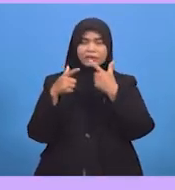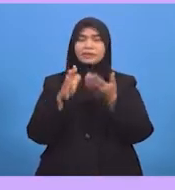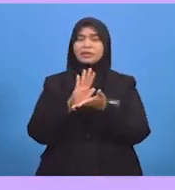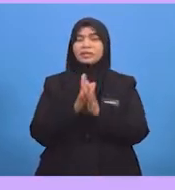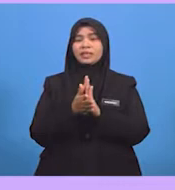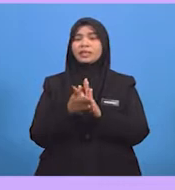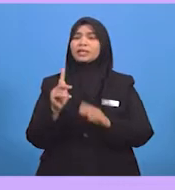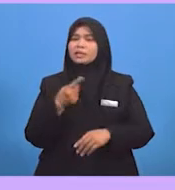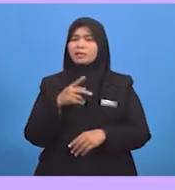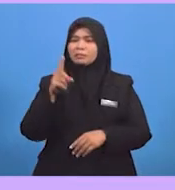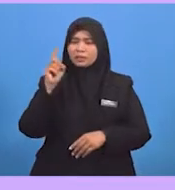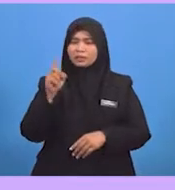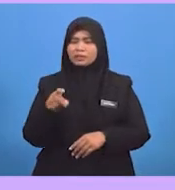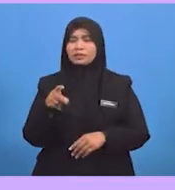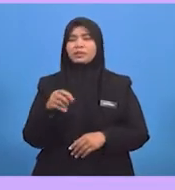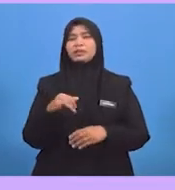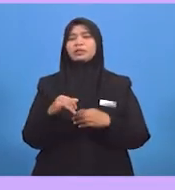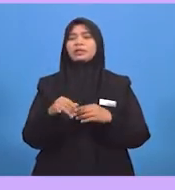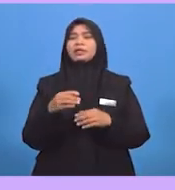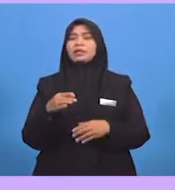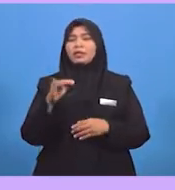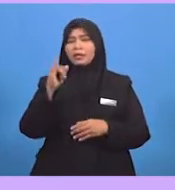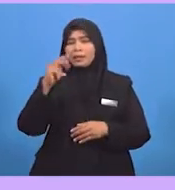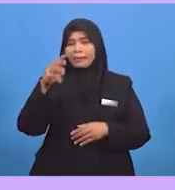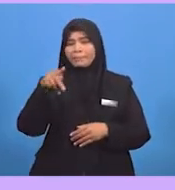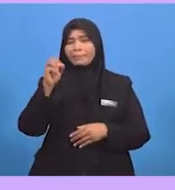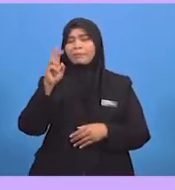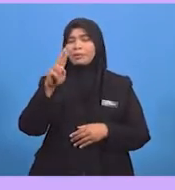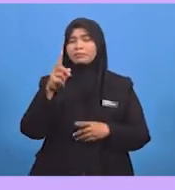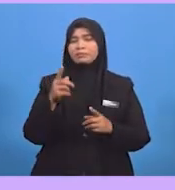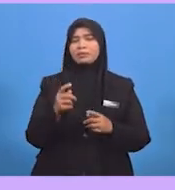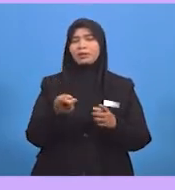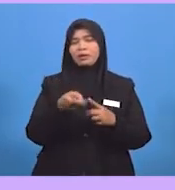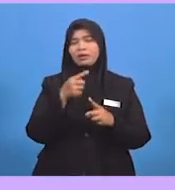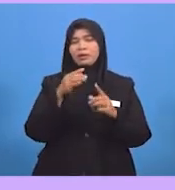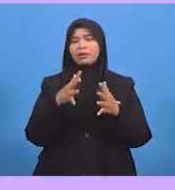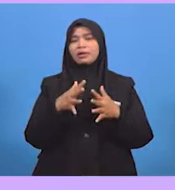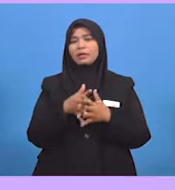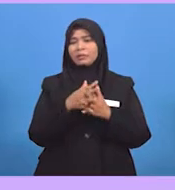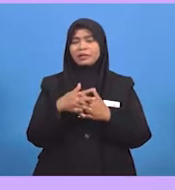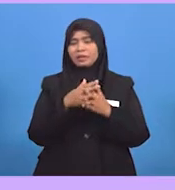Jadi, kita perlu mengimport pesawat ini dari Amerika Syarikat.